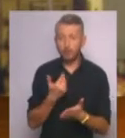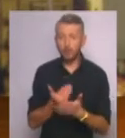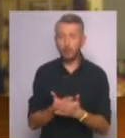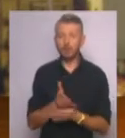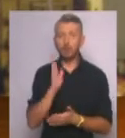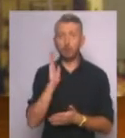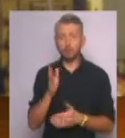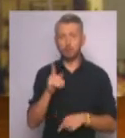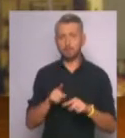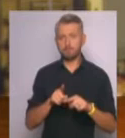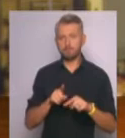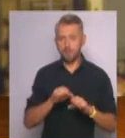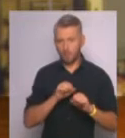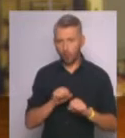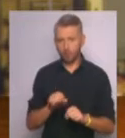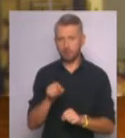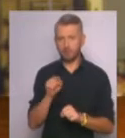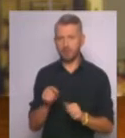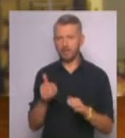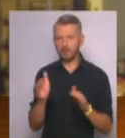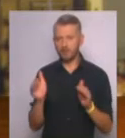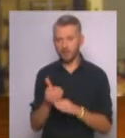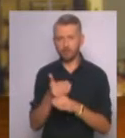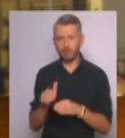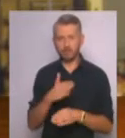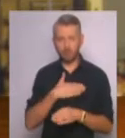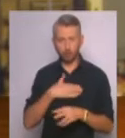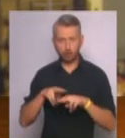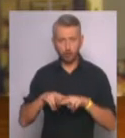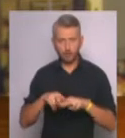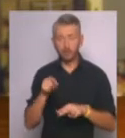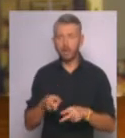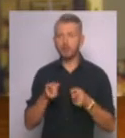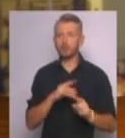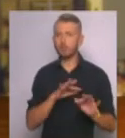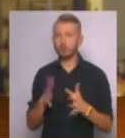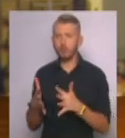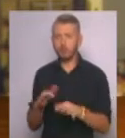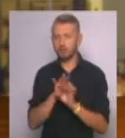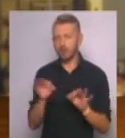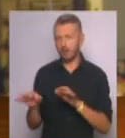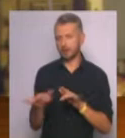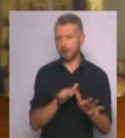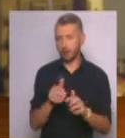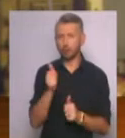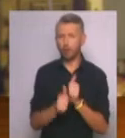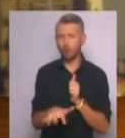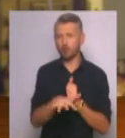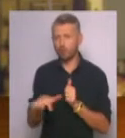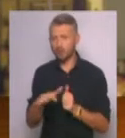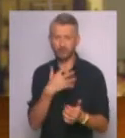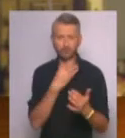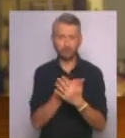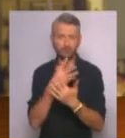будьте патріотами цієї невеличкої частинки нашої столиці. Там дійсно відбуваються ось такі прекрасні заходи. У кожного масиву є свій якийсь